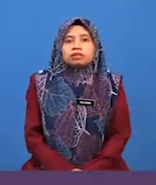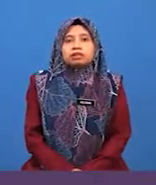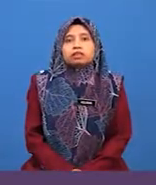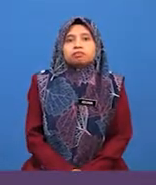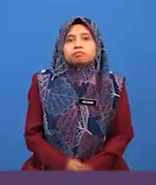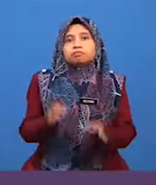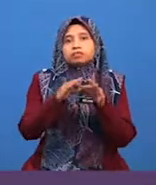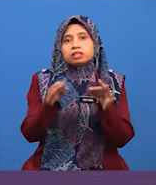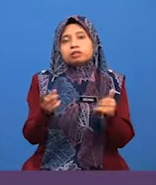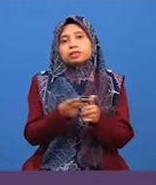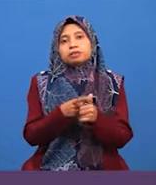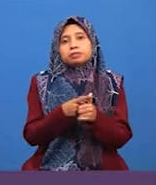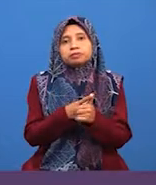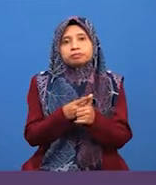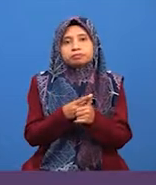Ayat pertama.